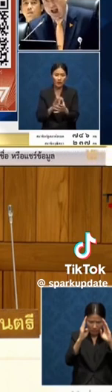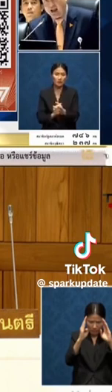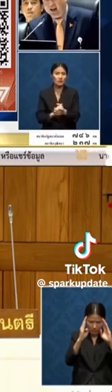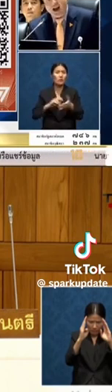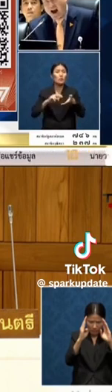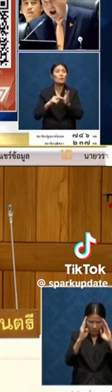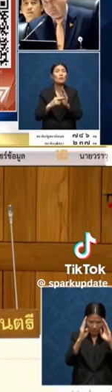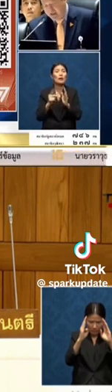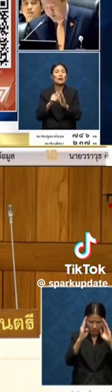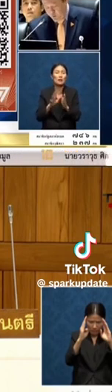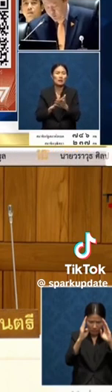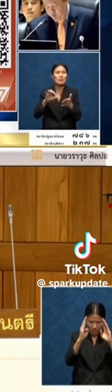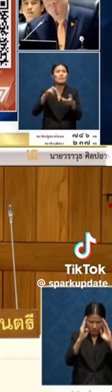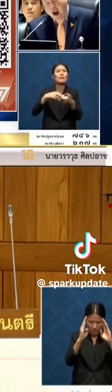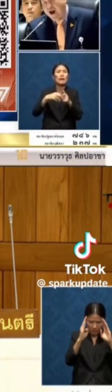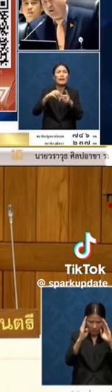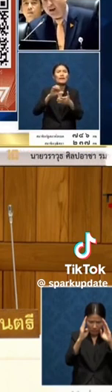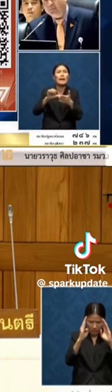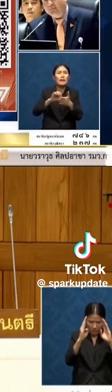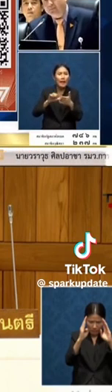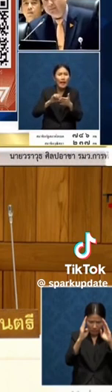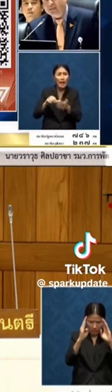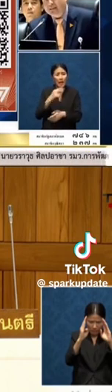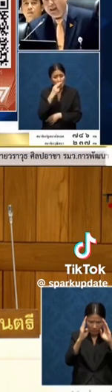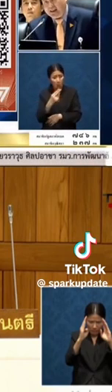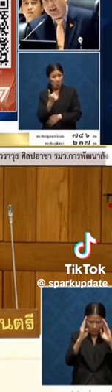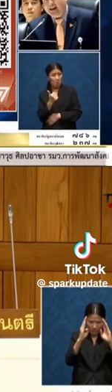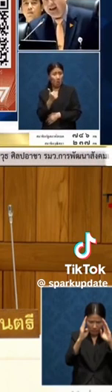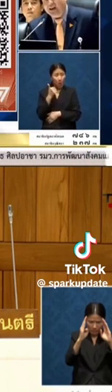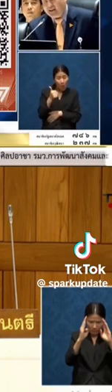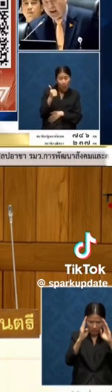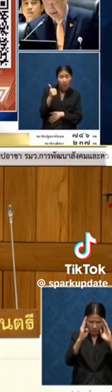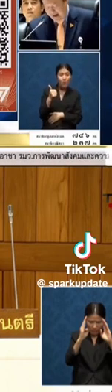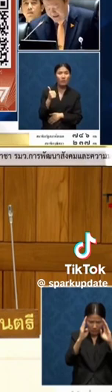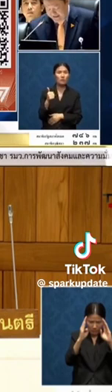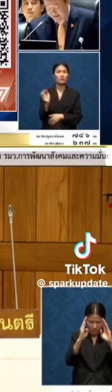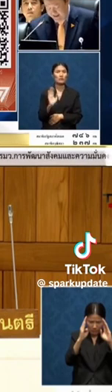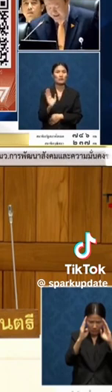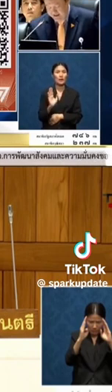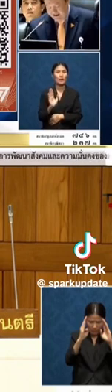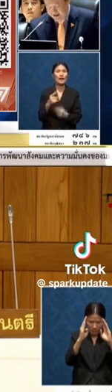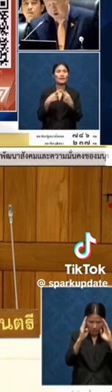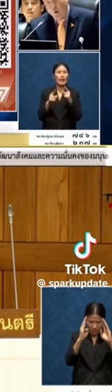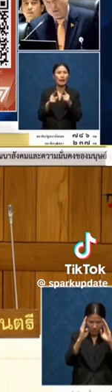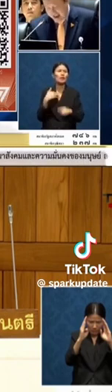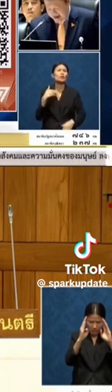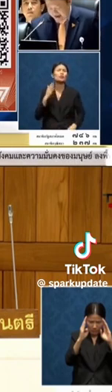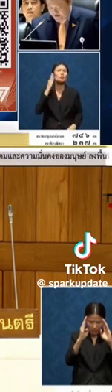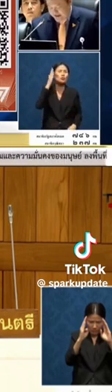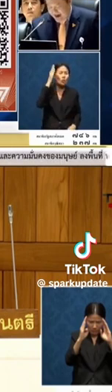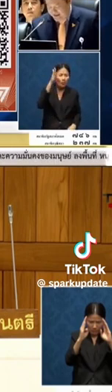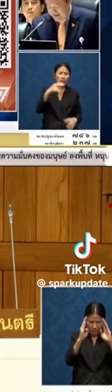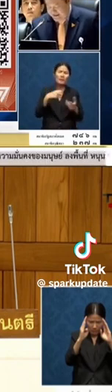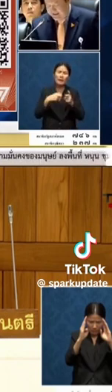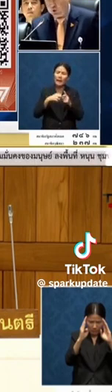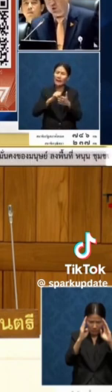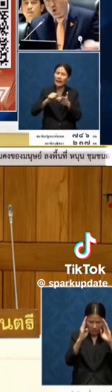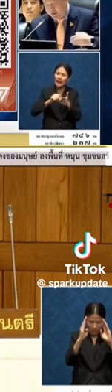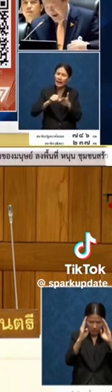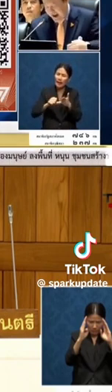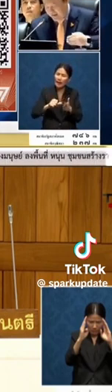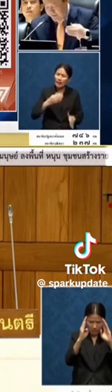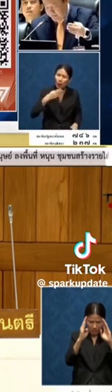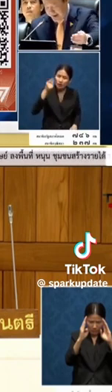งสร้างอาจไม่ได้ดูว้าวนะครับแต่ในระยะยาวนี่แก้ปัญหาได้จริงโครงสร้างค่าโดยสารที่คิดจากจุ